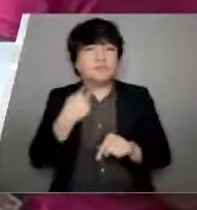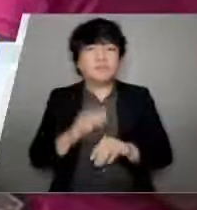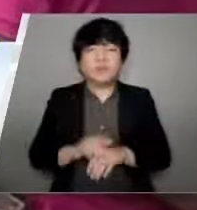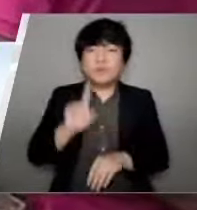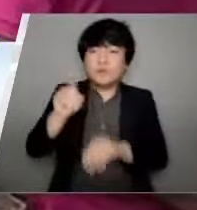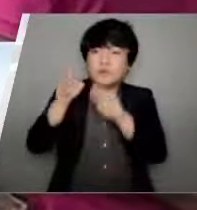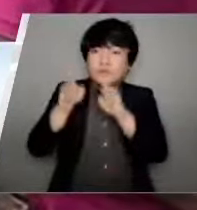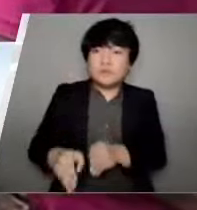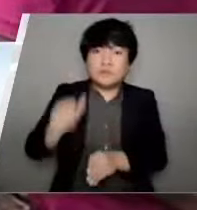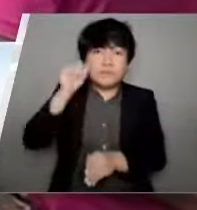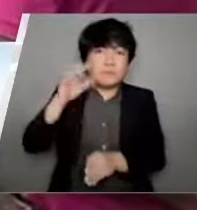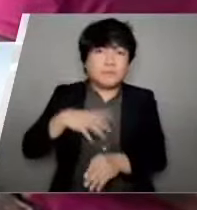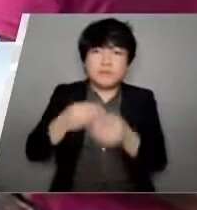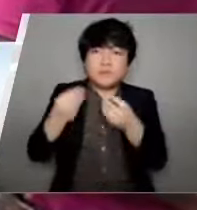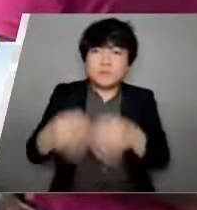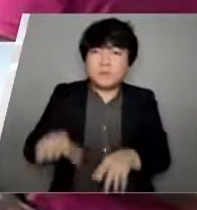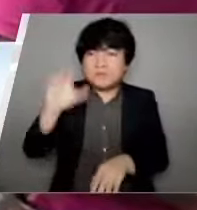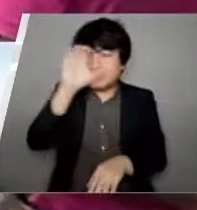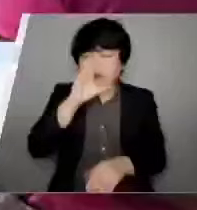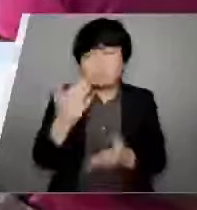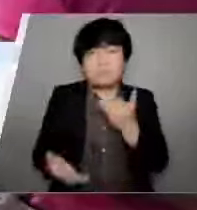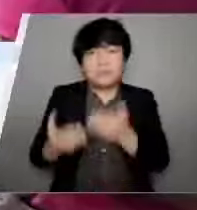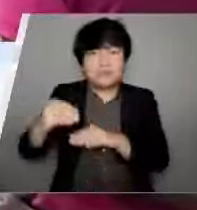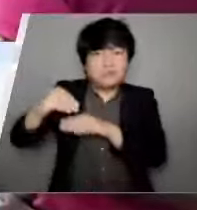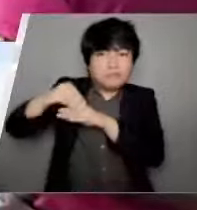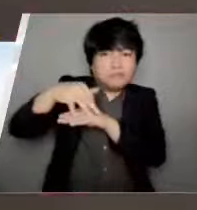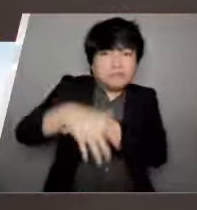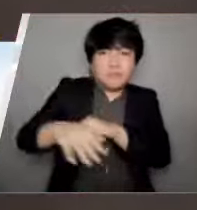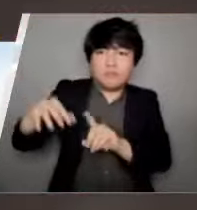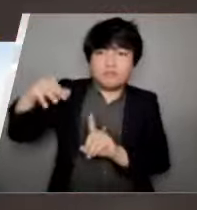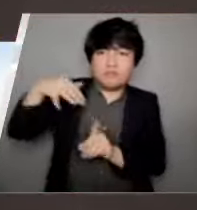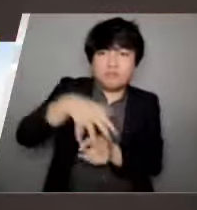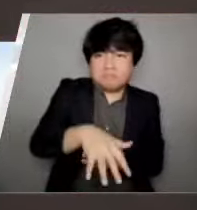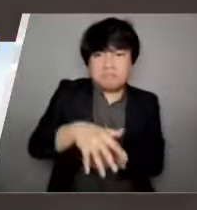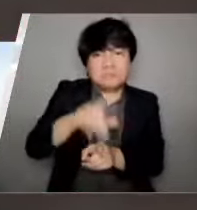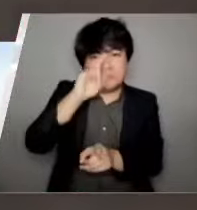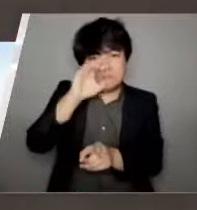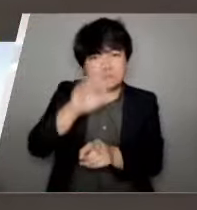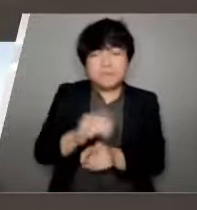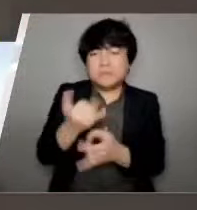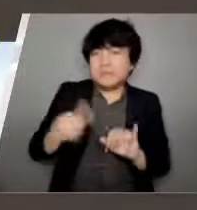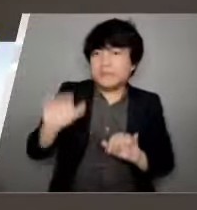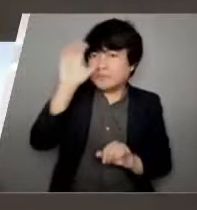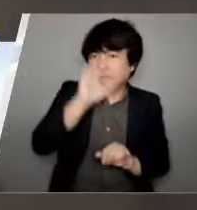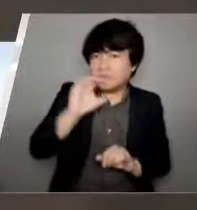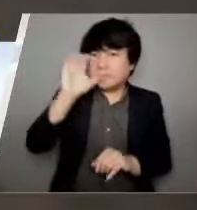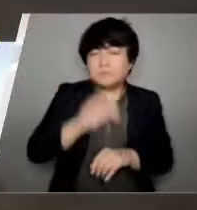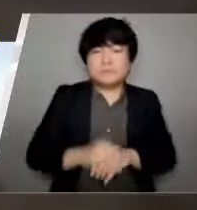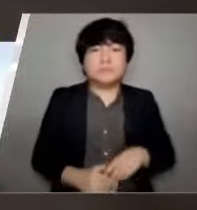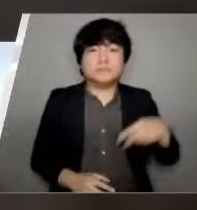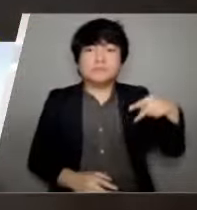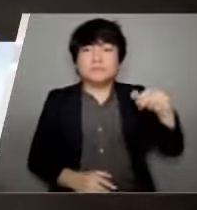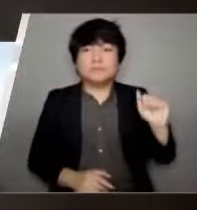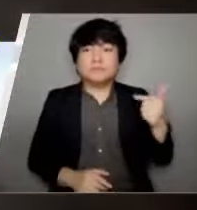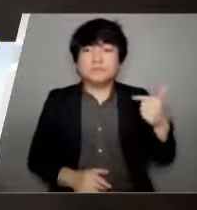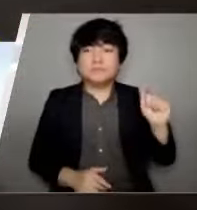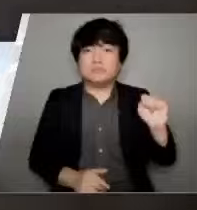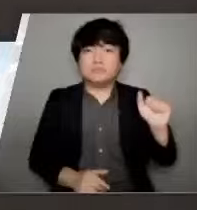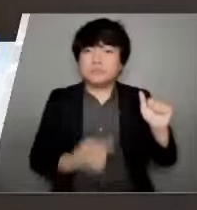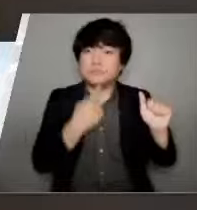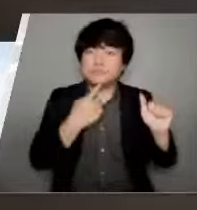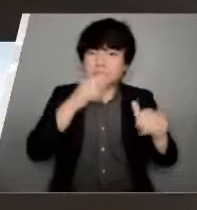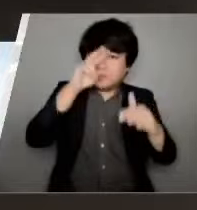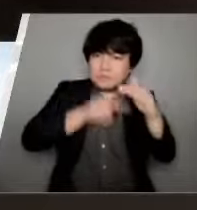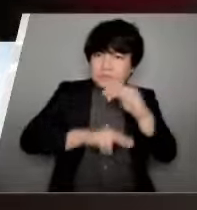pinaniniwala ang natabunan at patuloy na hinahanap. Ayon sa PAGASA, Ang mga pag-ulan sa ilang lugar sa bansa